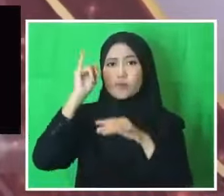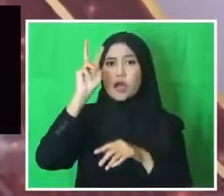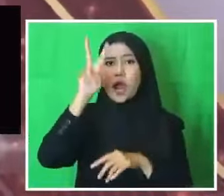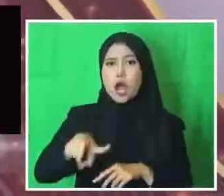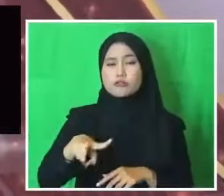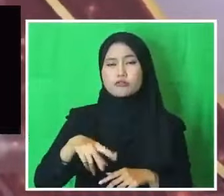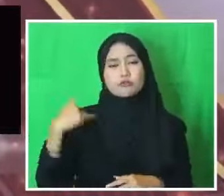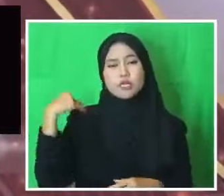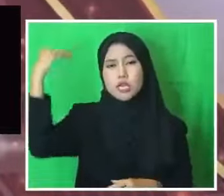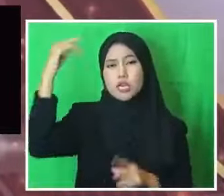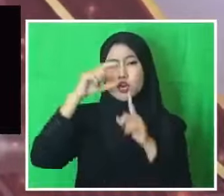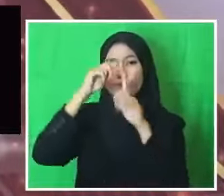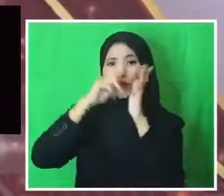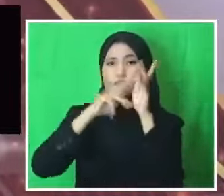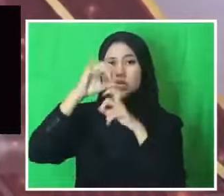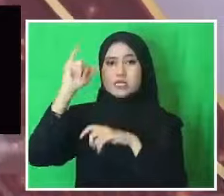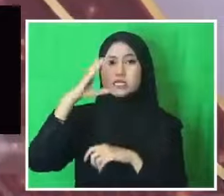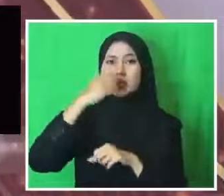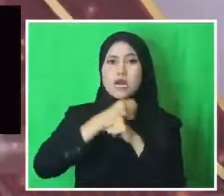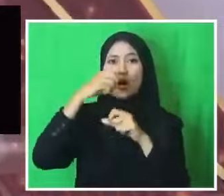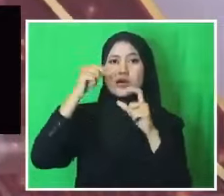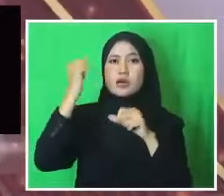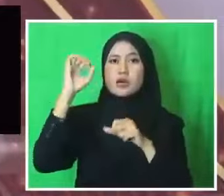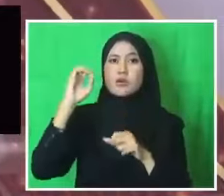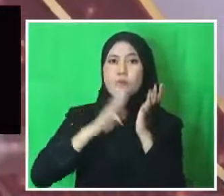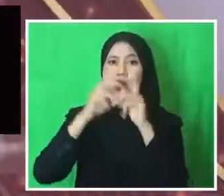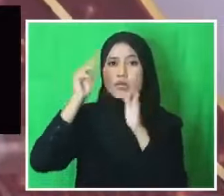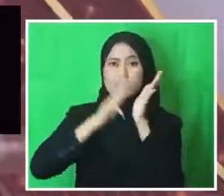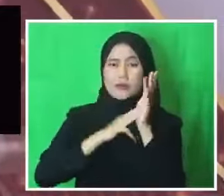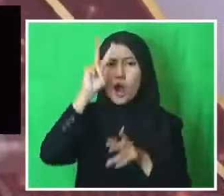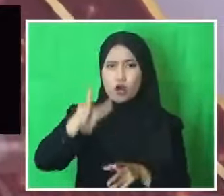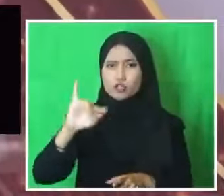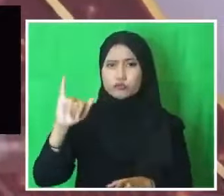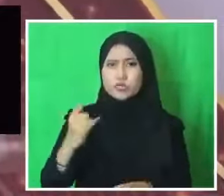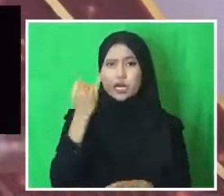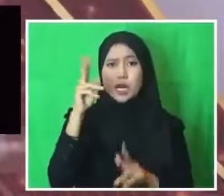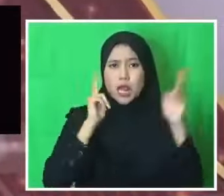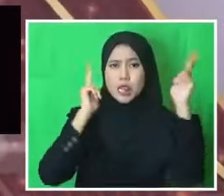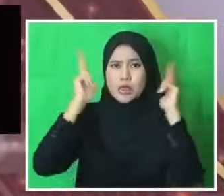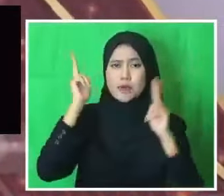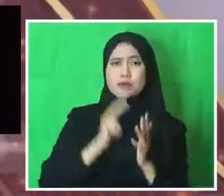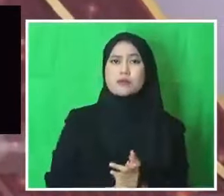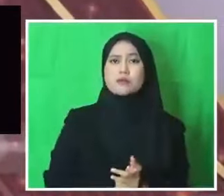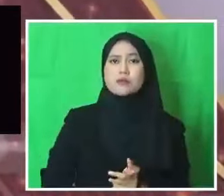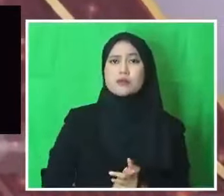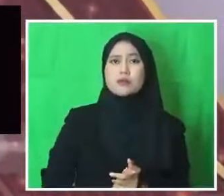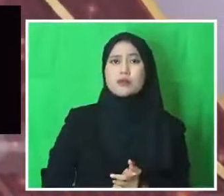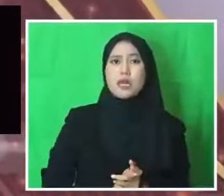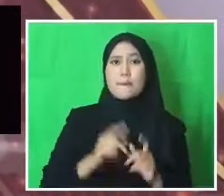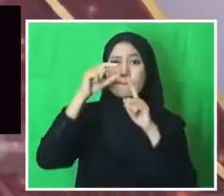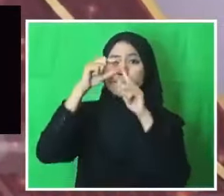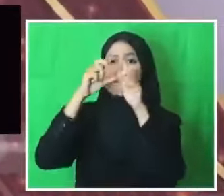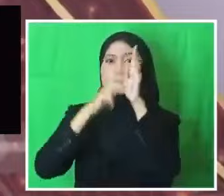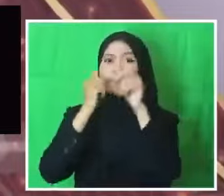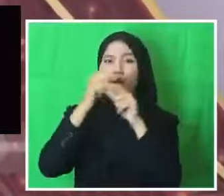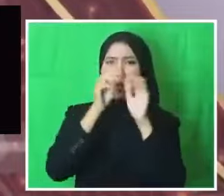tinggi potensi agraritim yang luar biasa harus menjadikan NTB sebagai lumbung pangan bukan saja dari